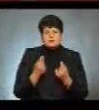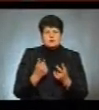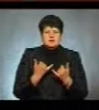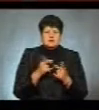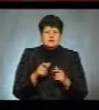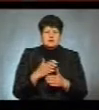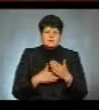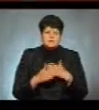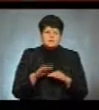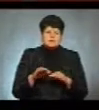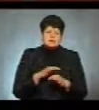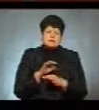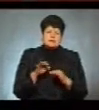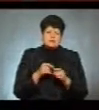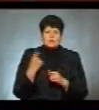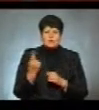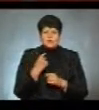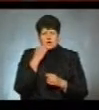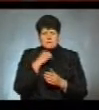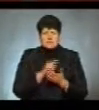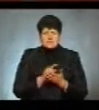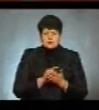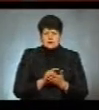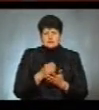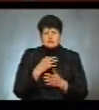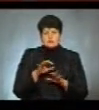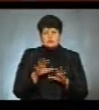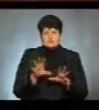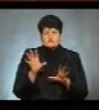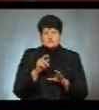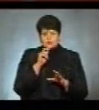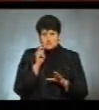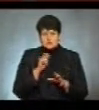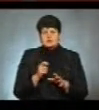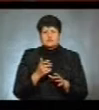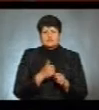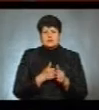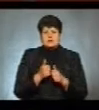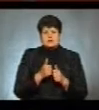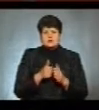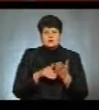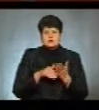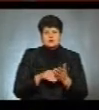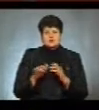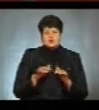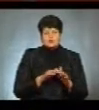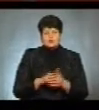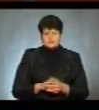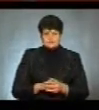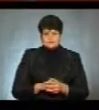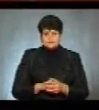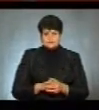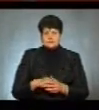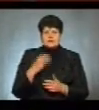інвалідністю, дітей-сиріт та одиноких пенсіонерів, повідомила голова Всеукраїнського волонтерського лідерського руху Олена Дейна.